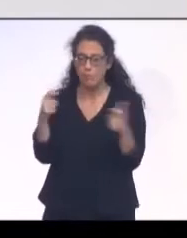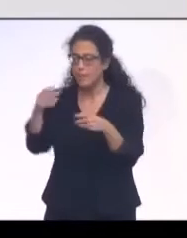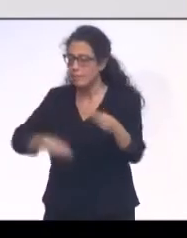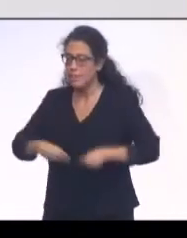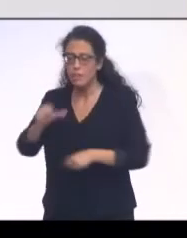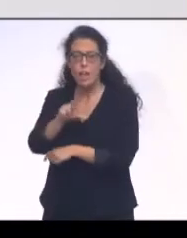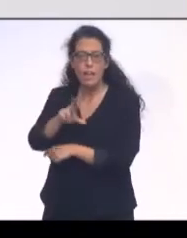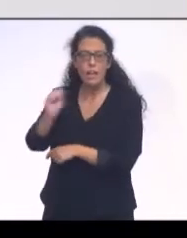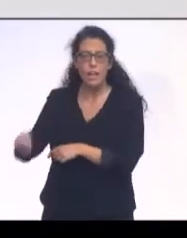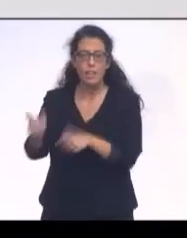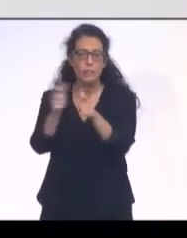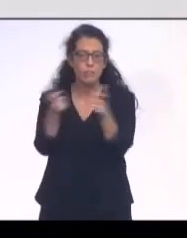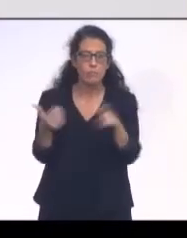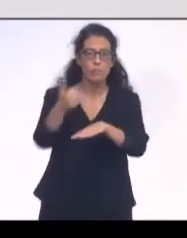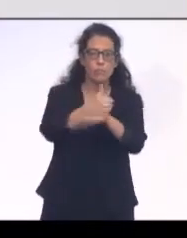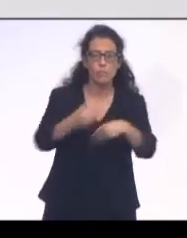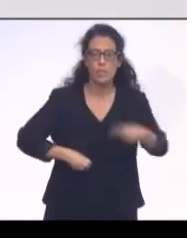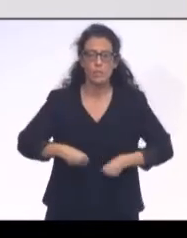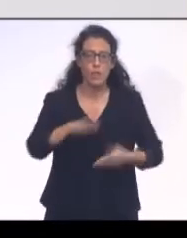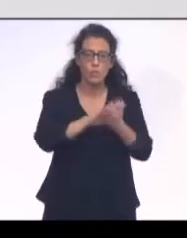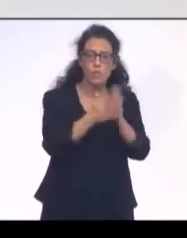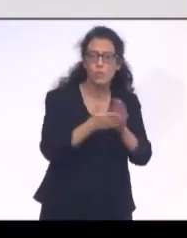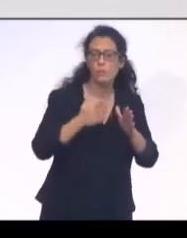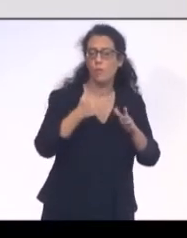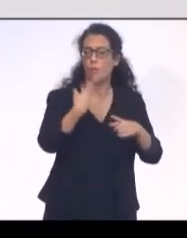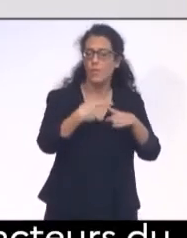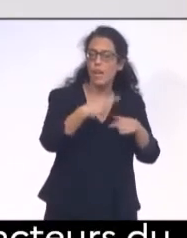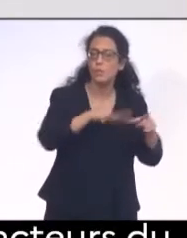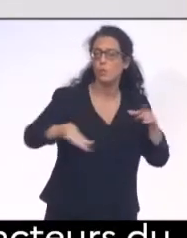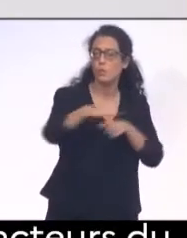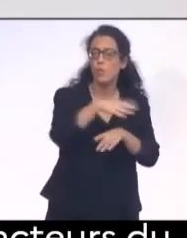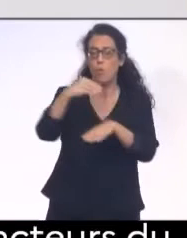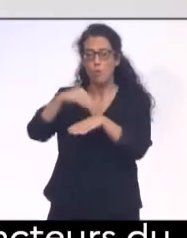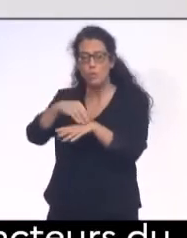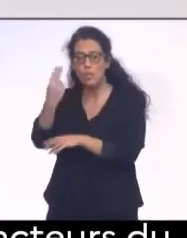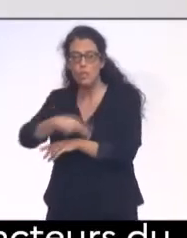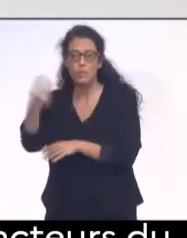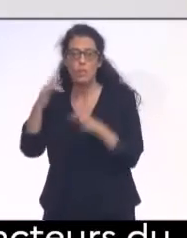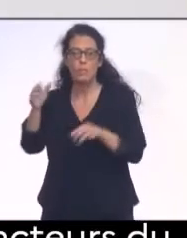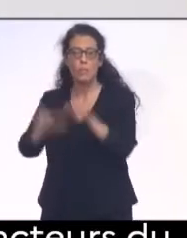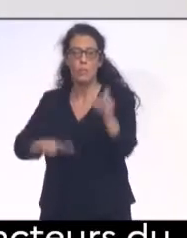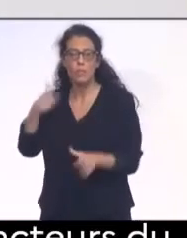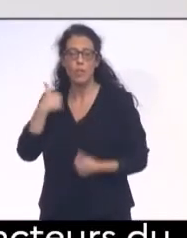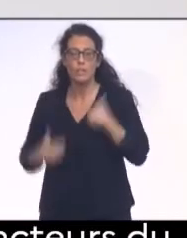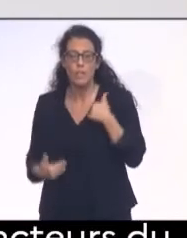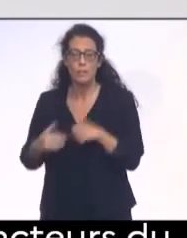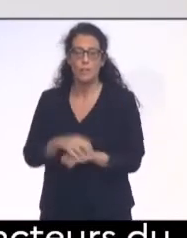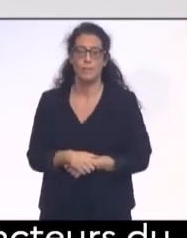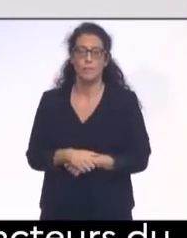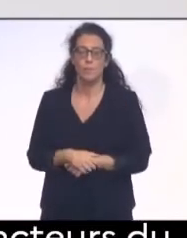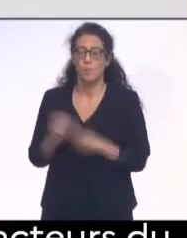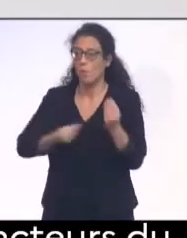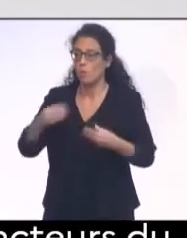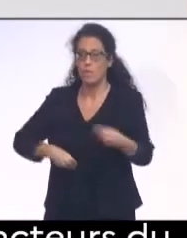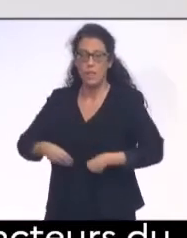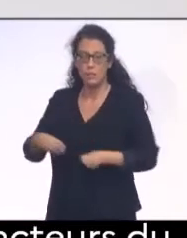gestionnaires d'établissements, les associations et leurs fédérations, le Conseil national consultatif des personnes handicapées, les directrices et directeurs